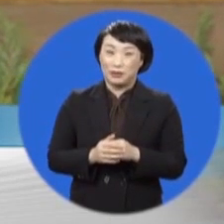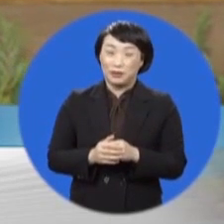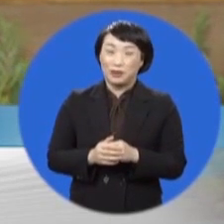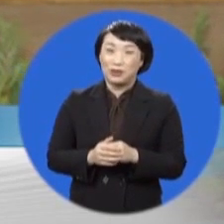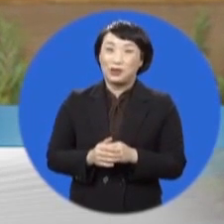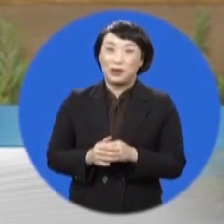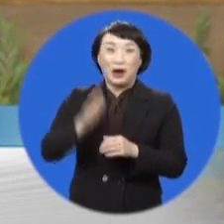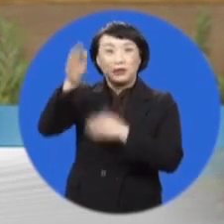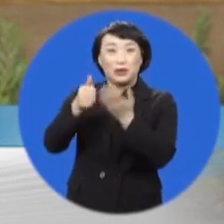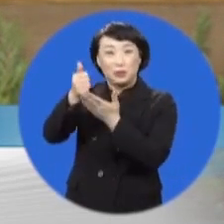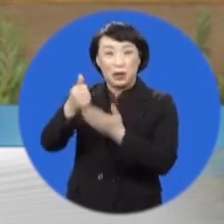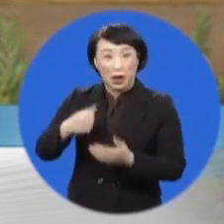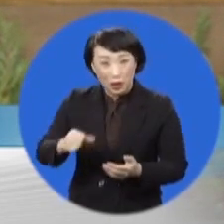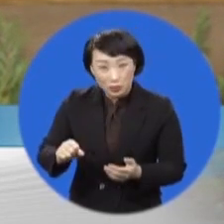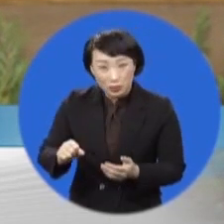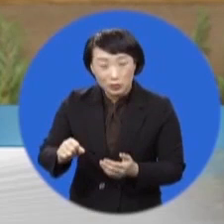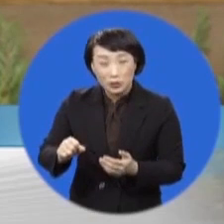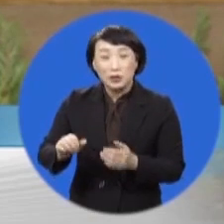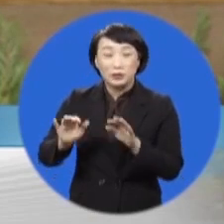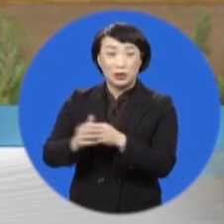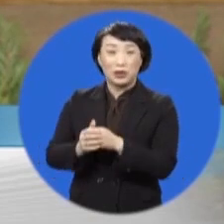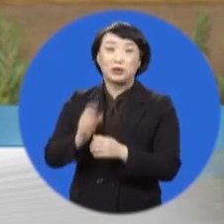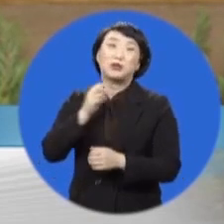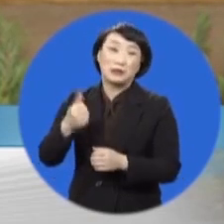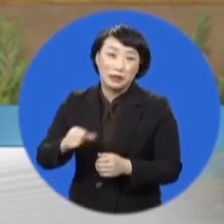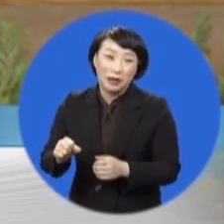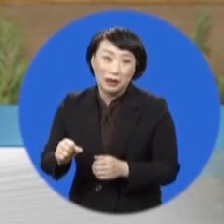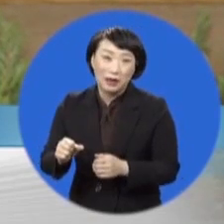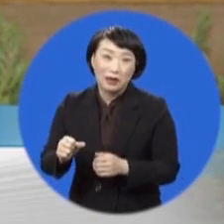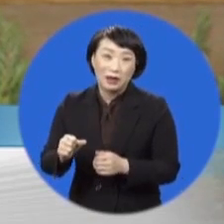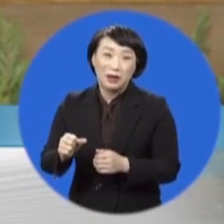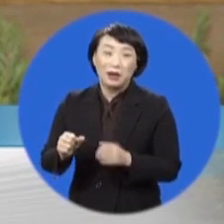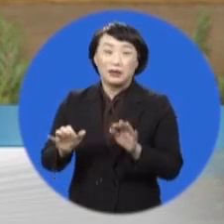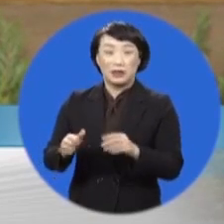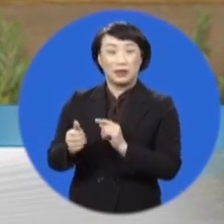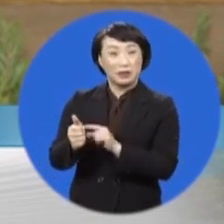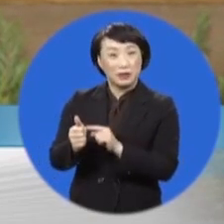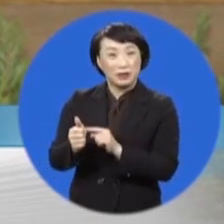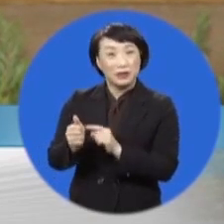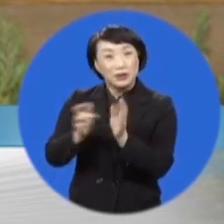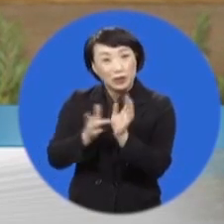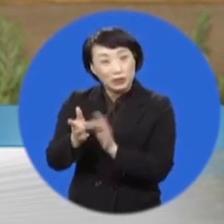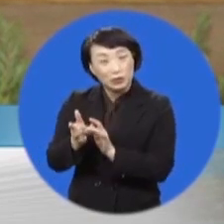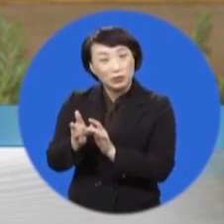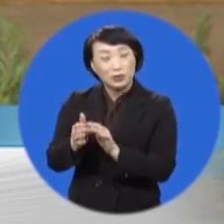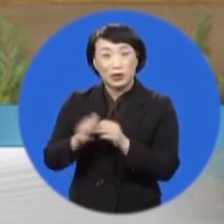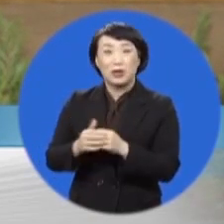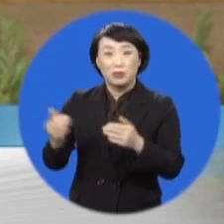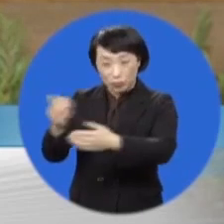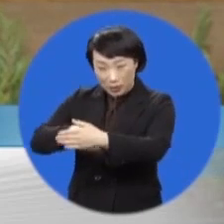드 품속에 읽는 아 붐 중에 있는 아들이 잔